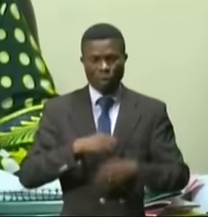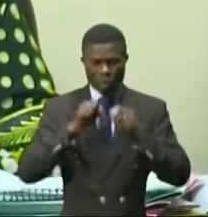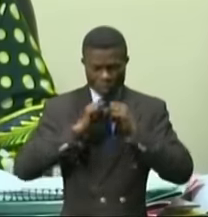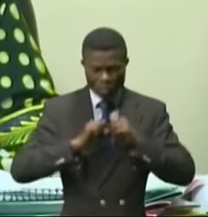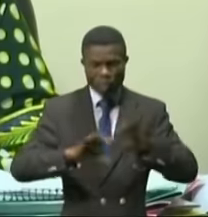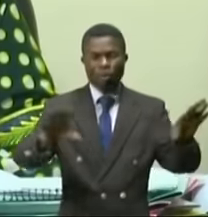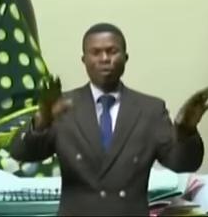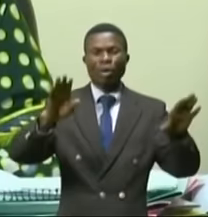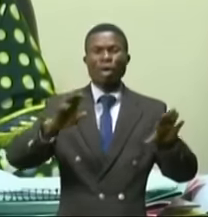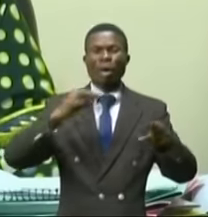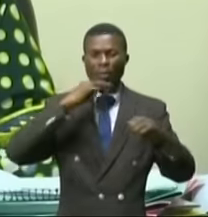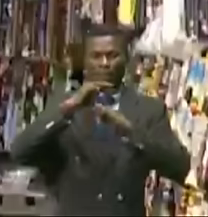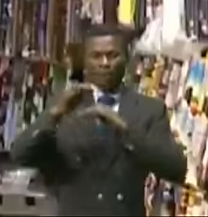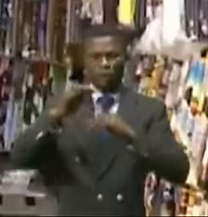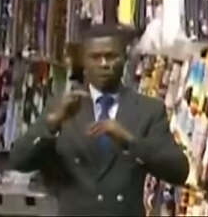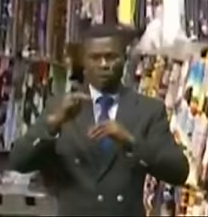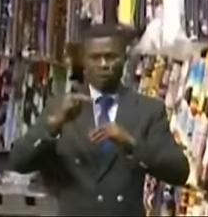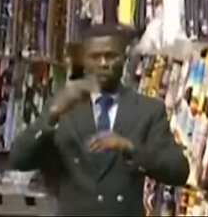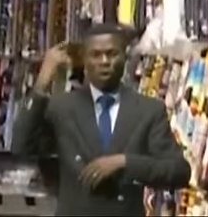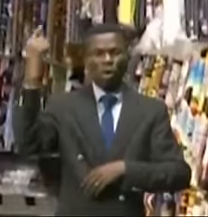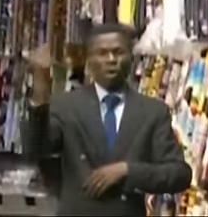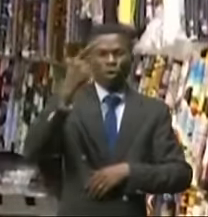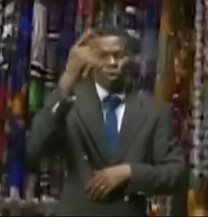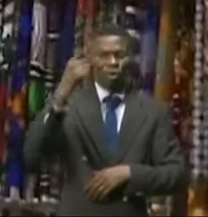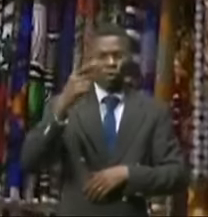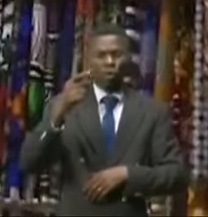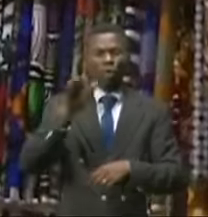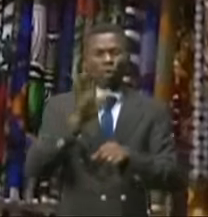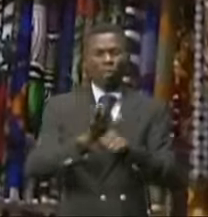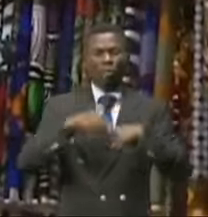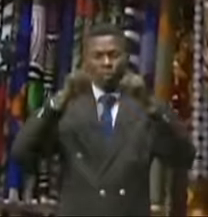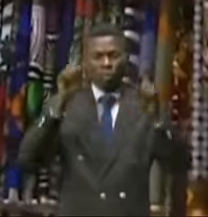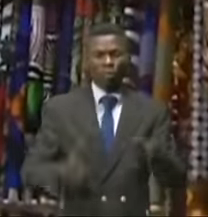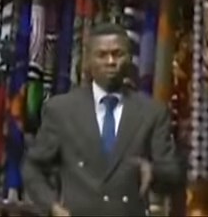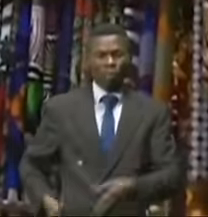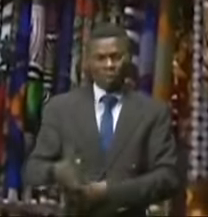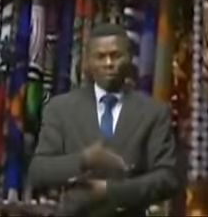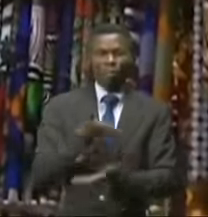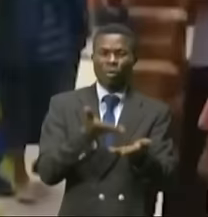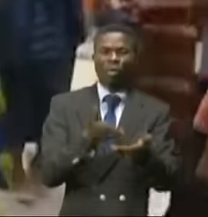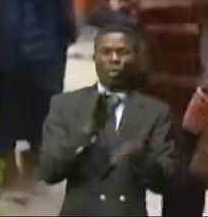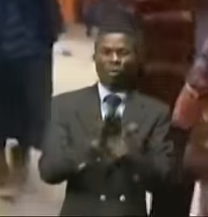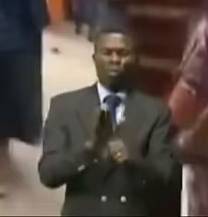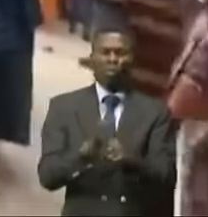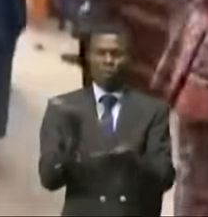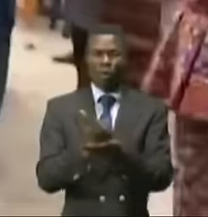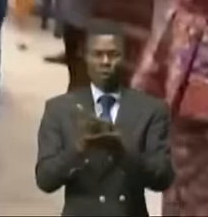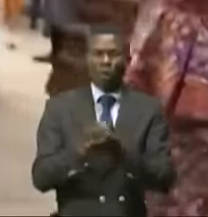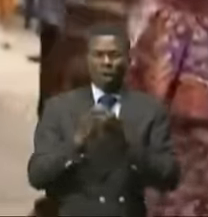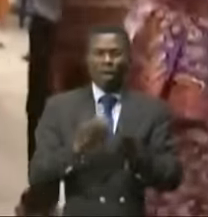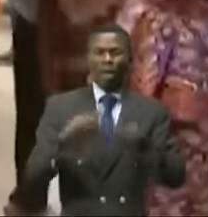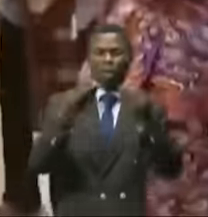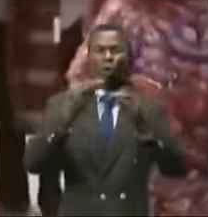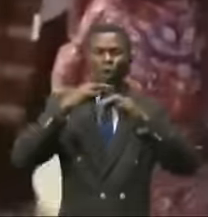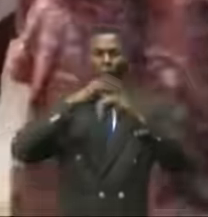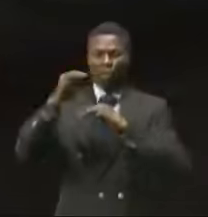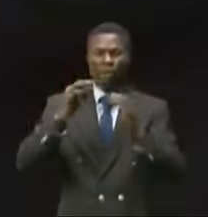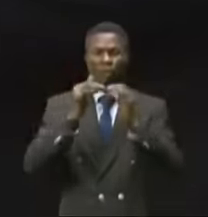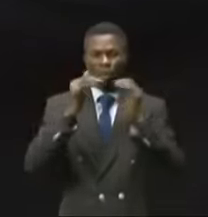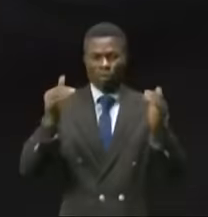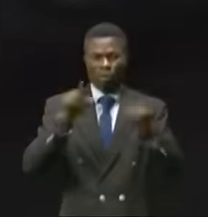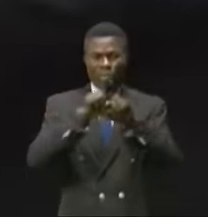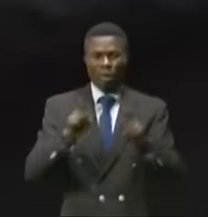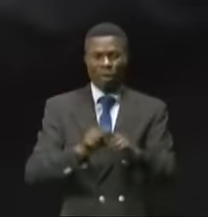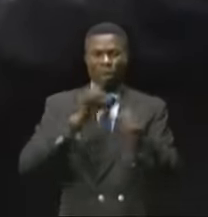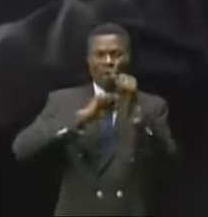passer notre message. Au fil des années, le pagne a servi de support pour véhiculer des messages de paix et